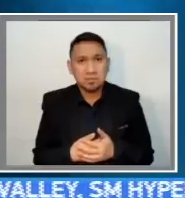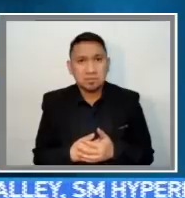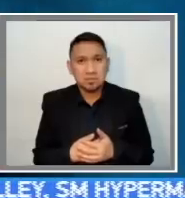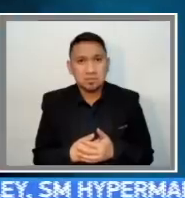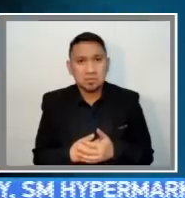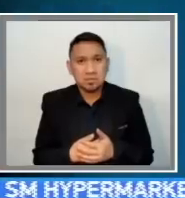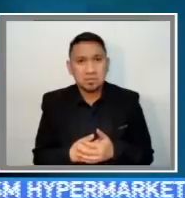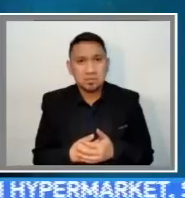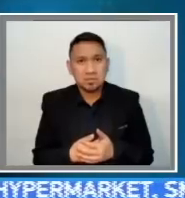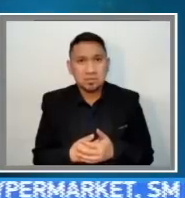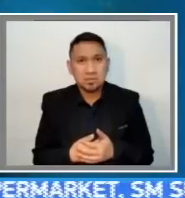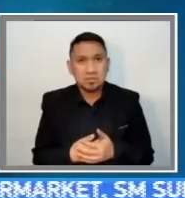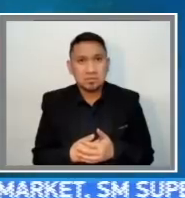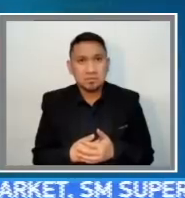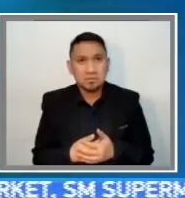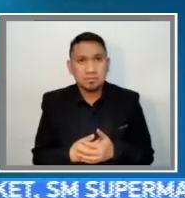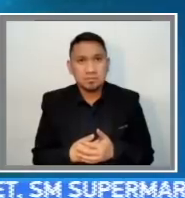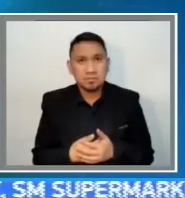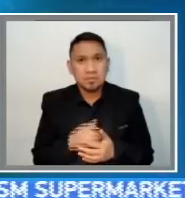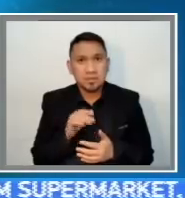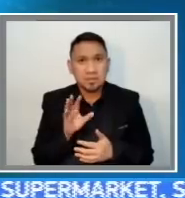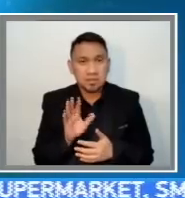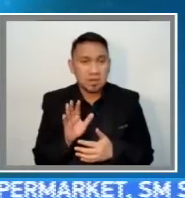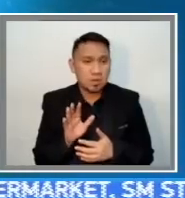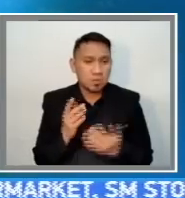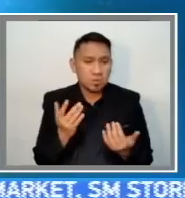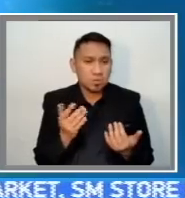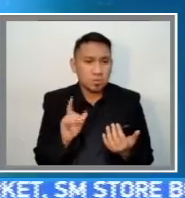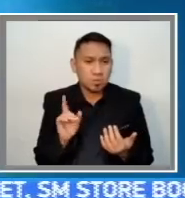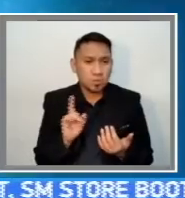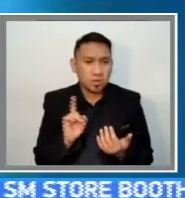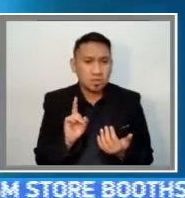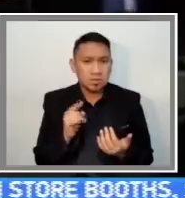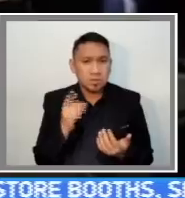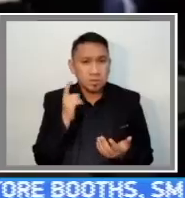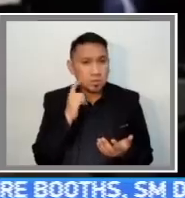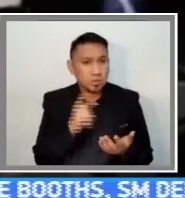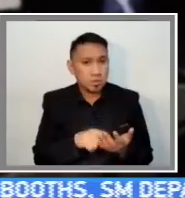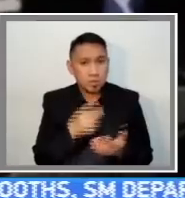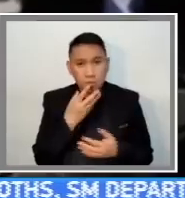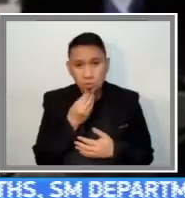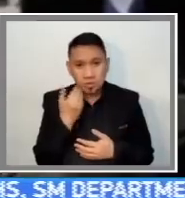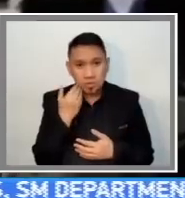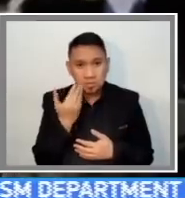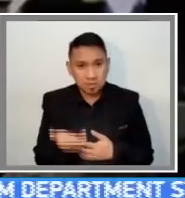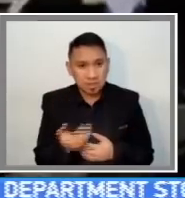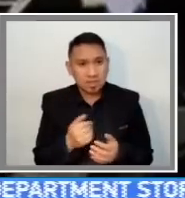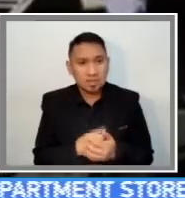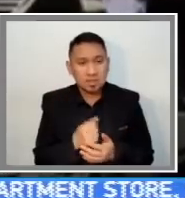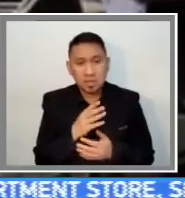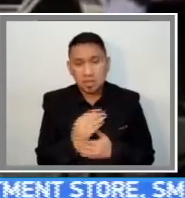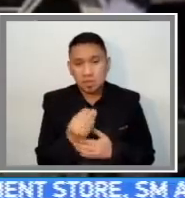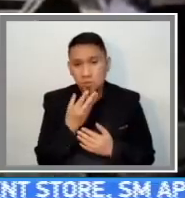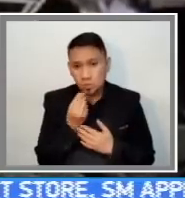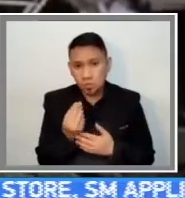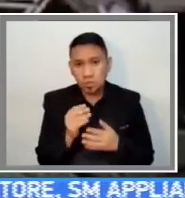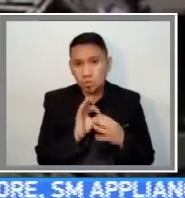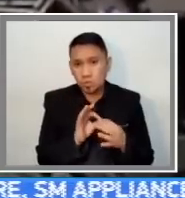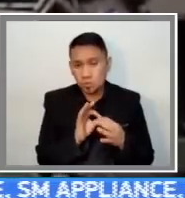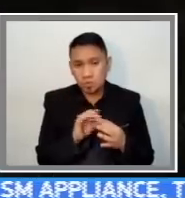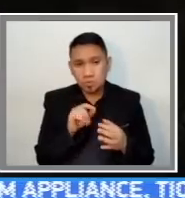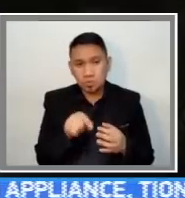nalaman po. Mm-hmm. Natukoy na po ba yung pagkakakilala ng mga nasawing pasahero at sino yung nakikipag-usap sa mga naulilang